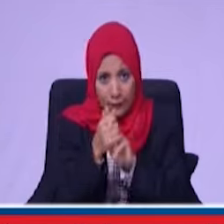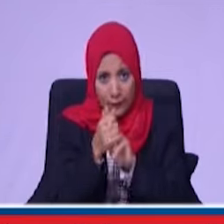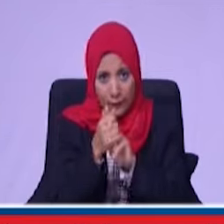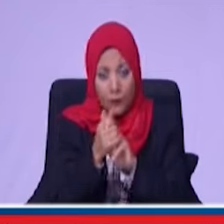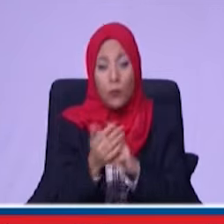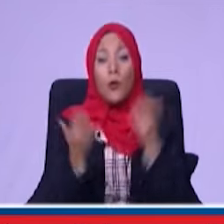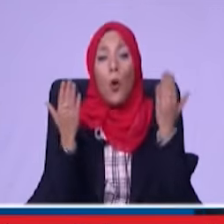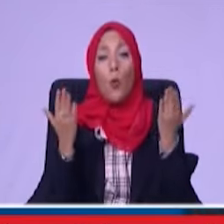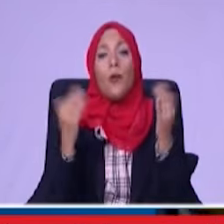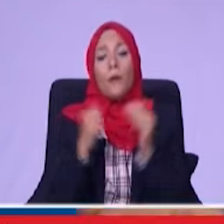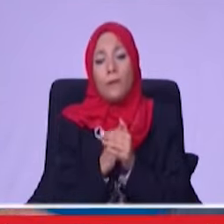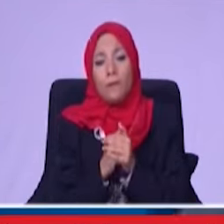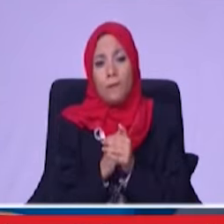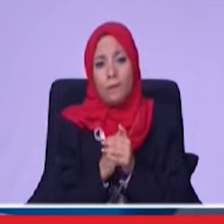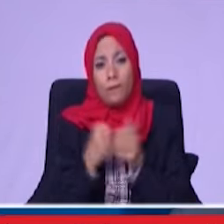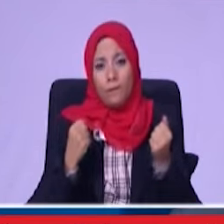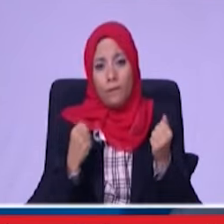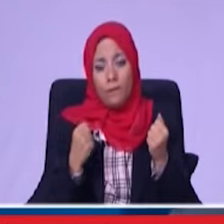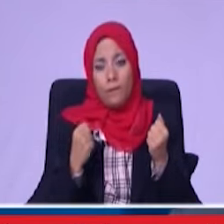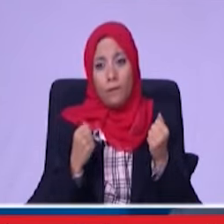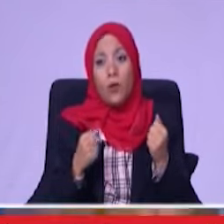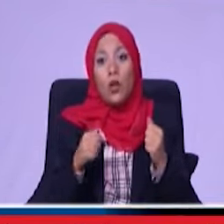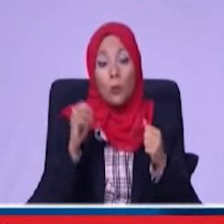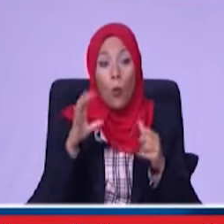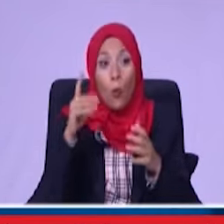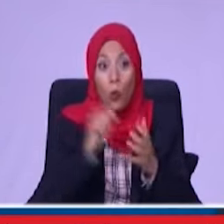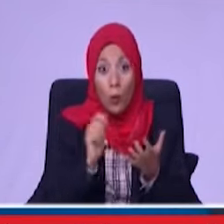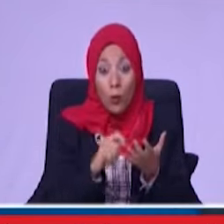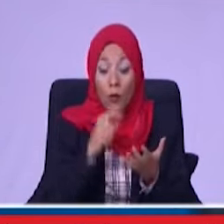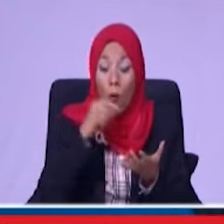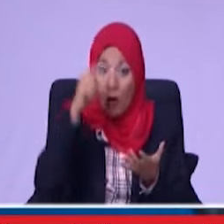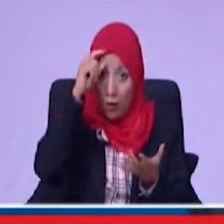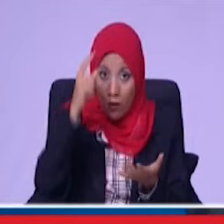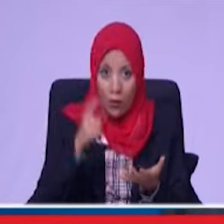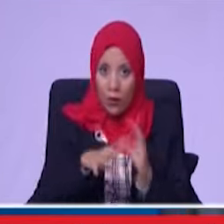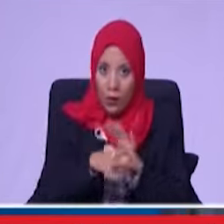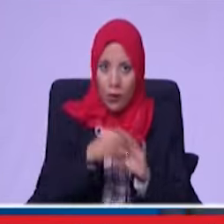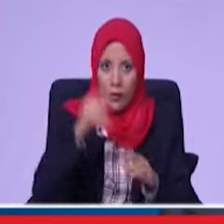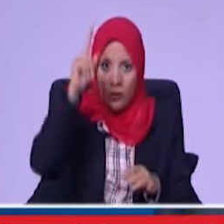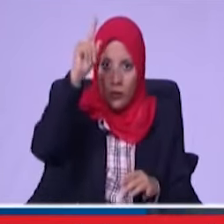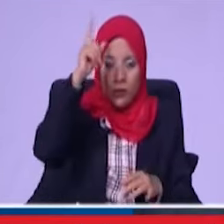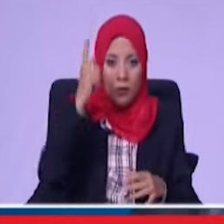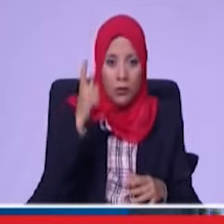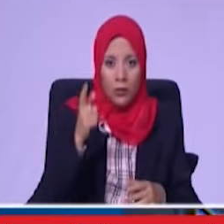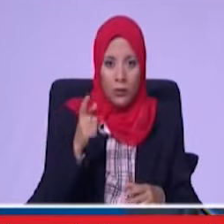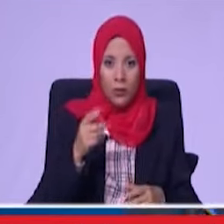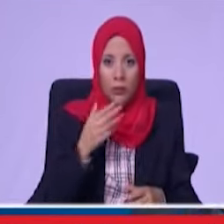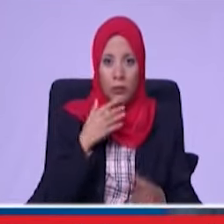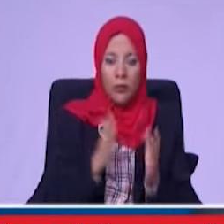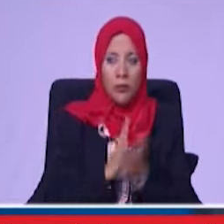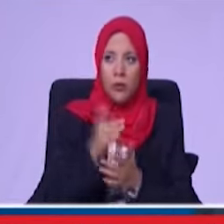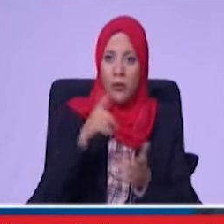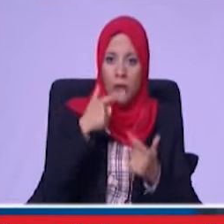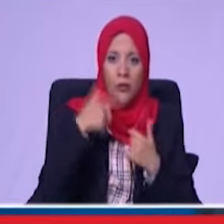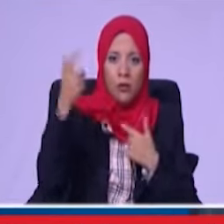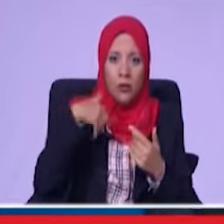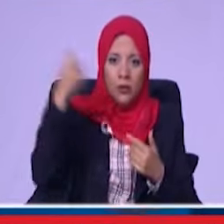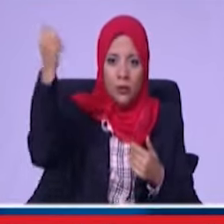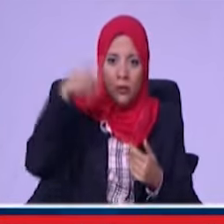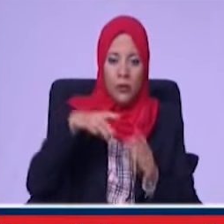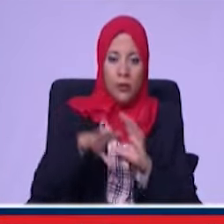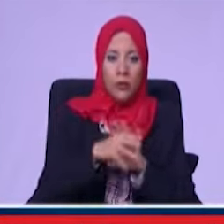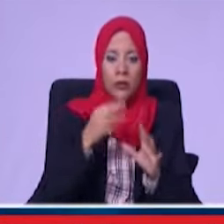ليقويه. الشفاعة موجودة في القرآن الكريم ومنفية. الله عز وجل أخبرنا يا أيها الذين آمنوا أنفقوا